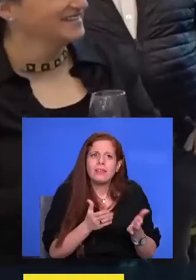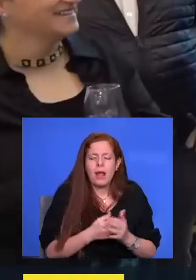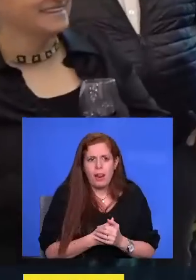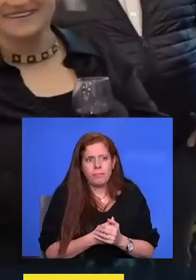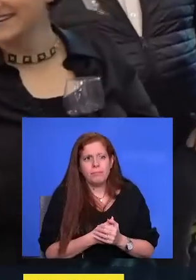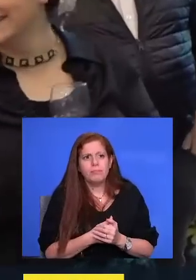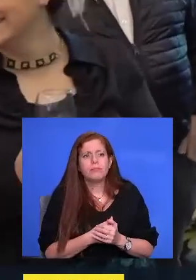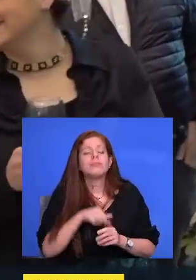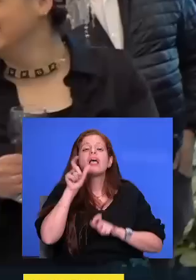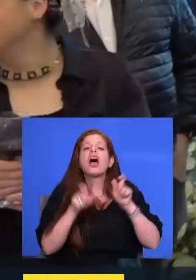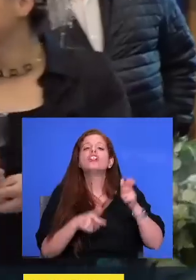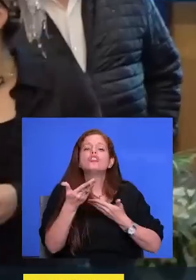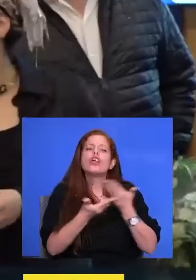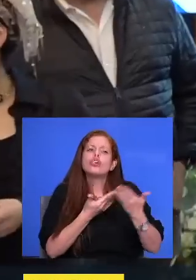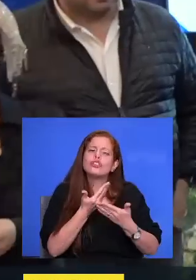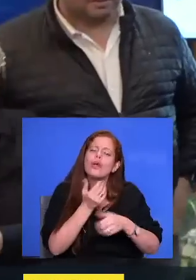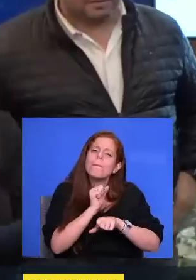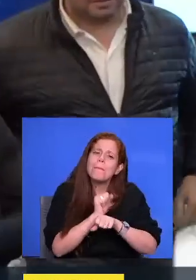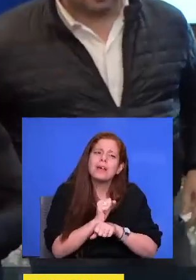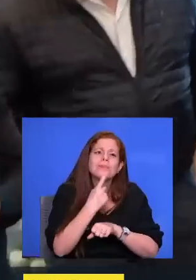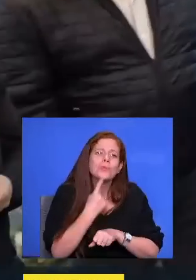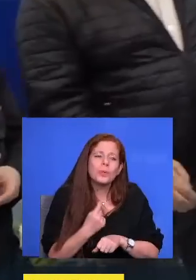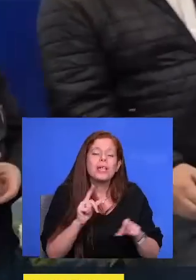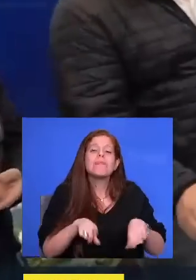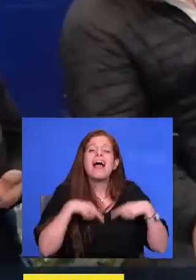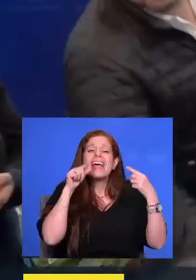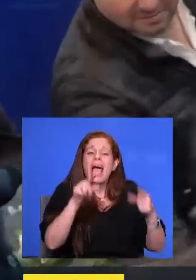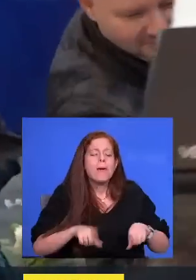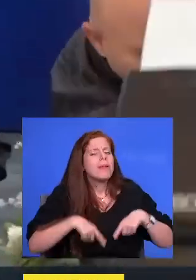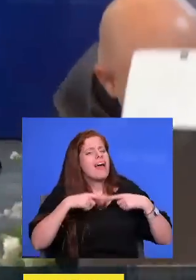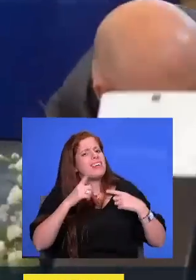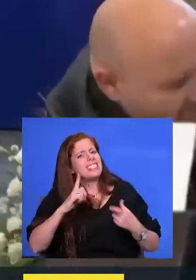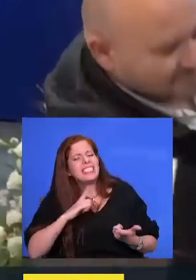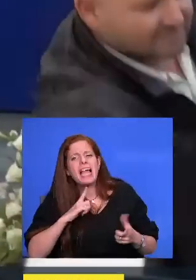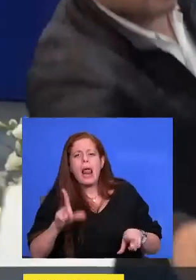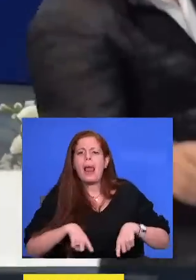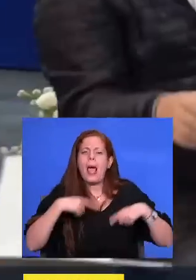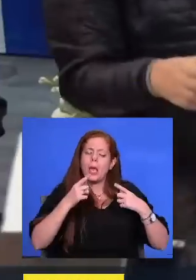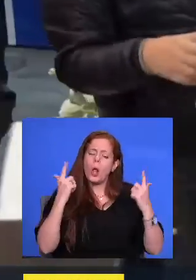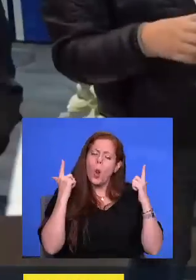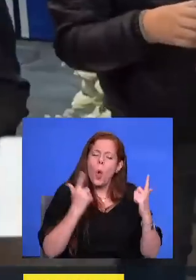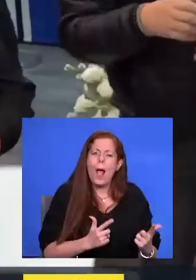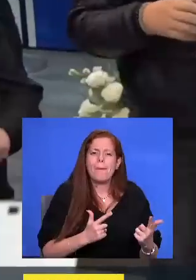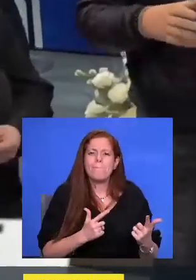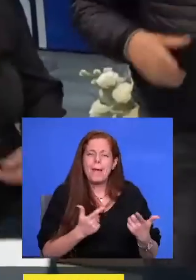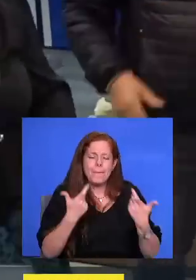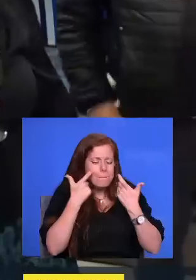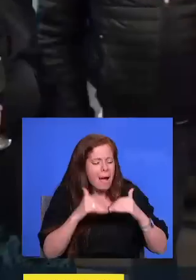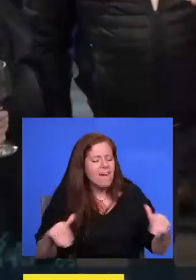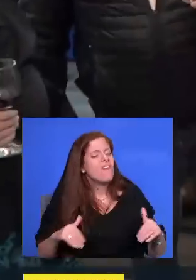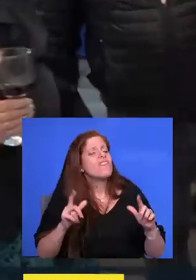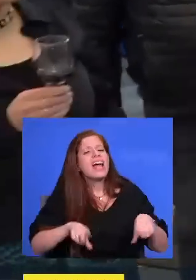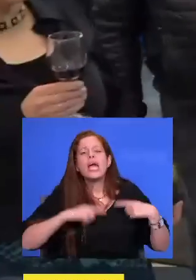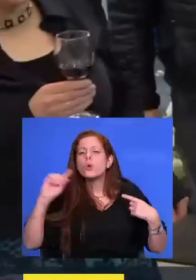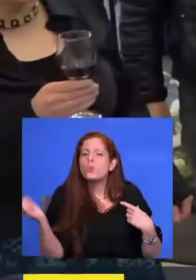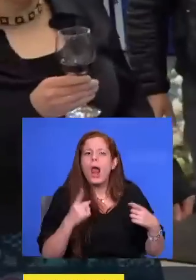אנשי שב"ס המתוקים, לחייכם, לחיי חיילי צה"ל, לחיי לוחמי מג"ב, לחיי כולכם, עם ישראל חי,